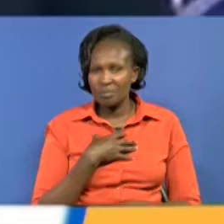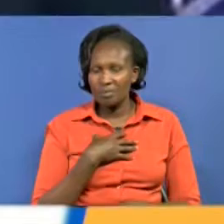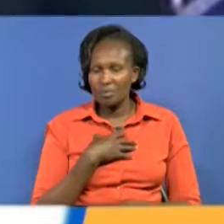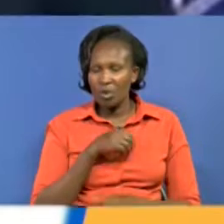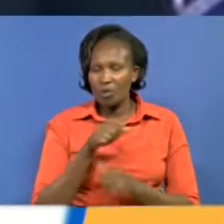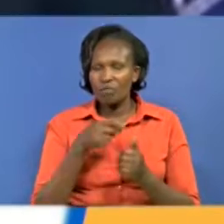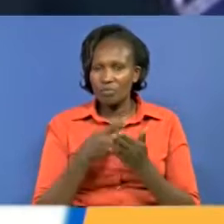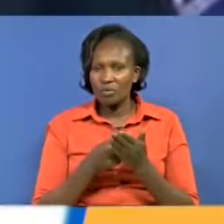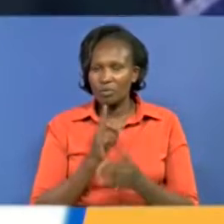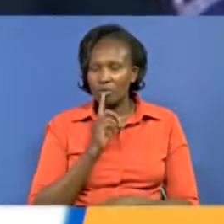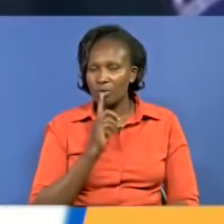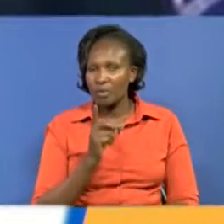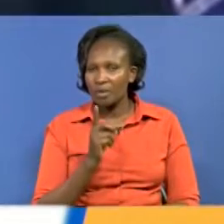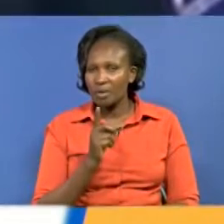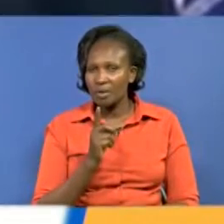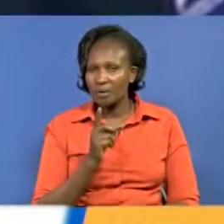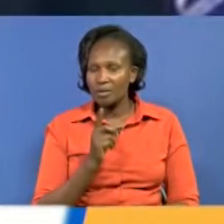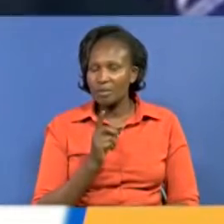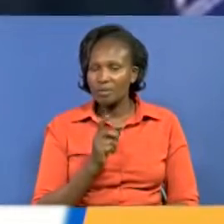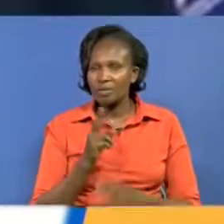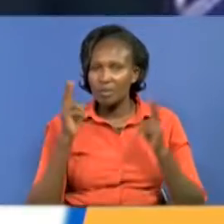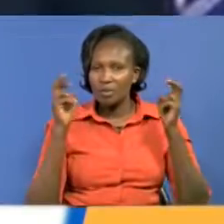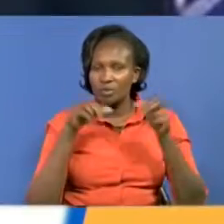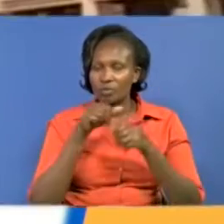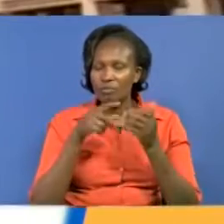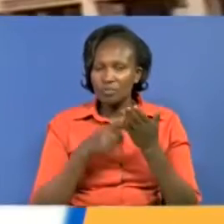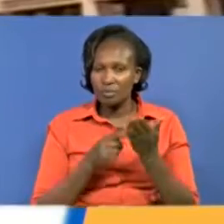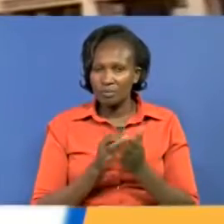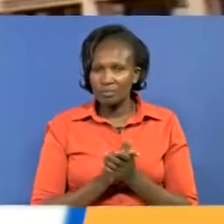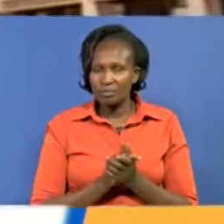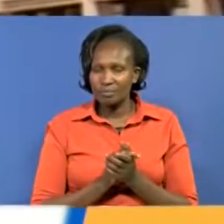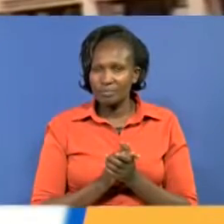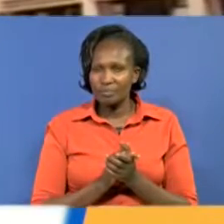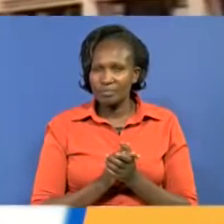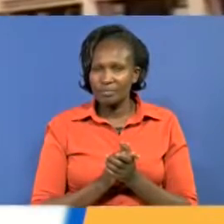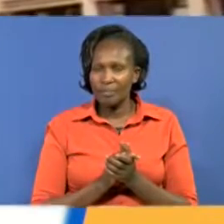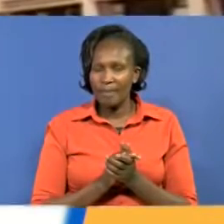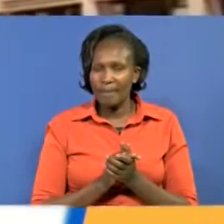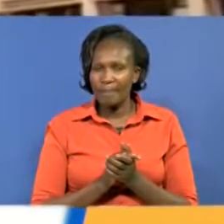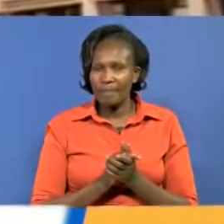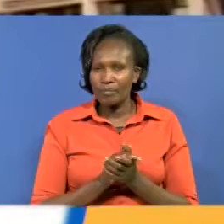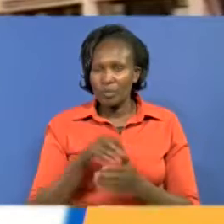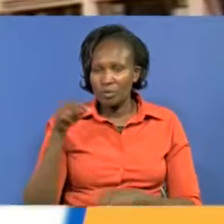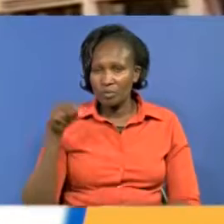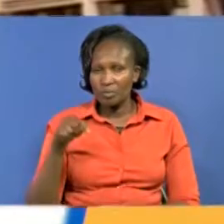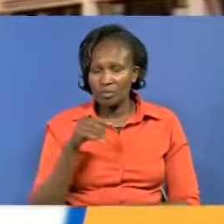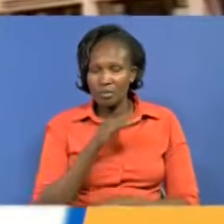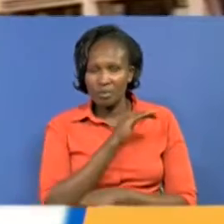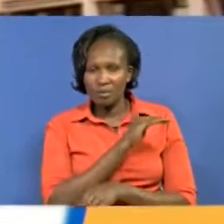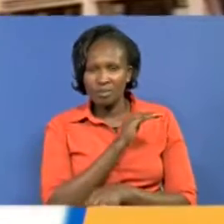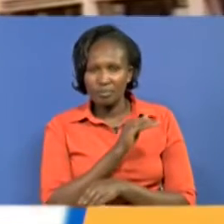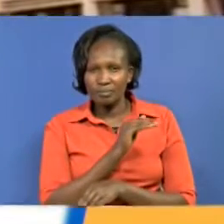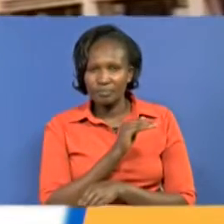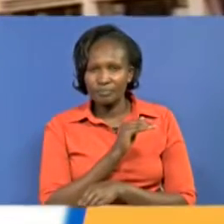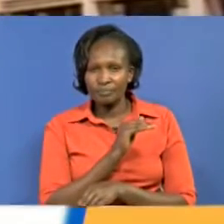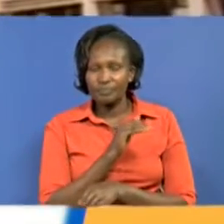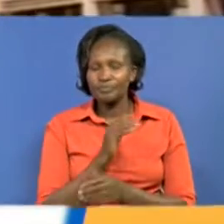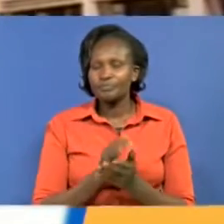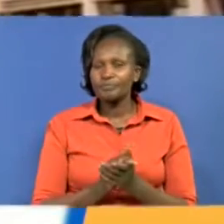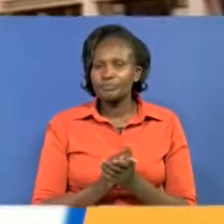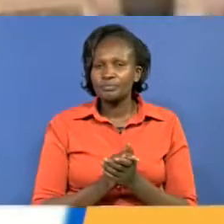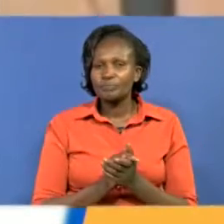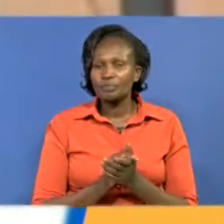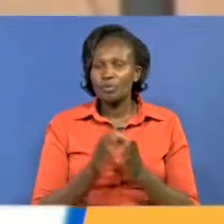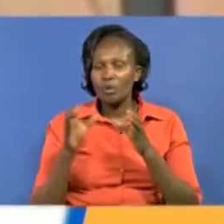summons order, then the court may issue a warrant of arrest. Mapema alasiri ya leo, waziri wa kawi Charles Keter na bodi ya kampuni ya